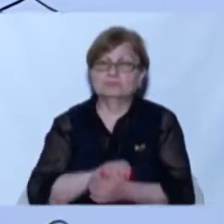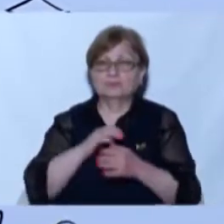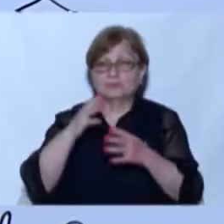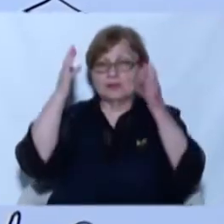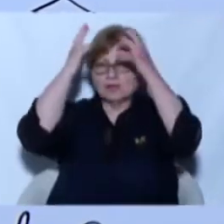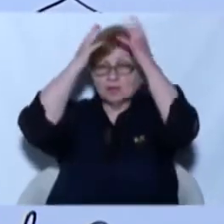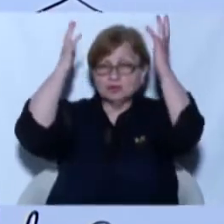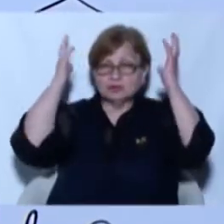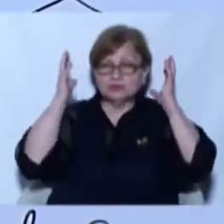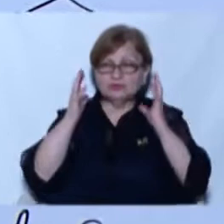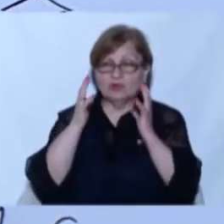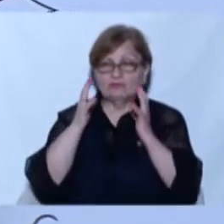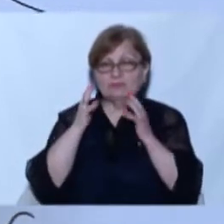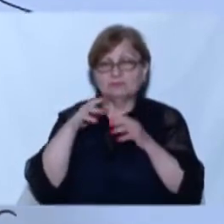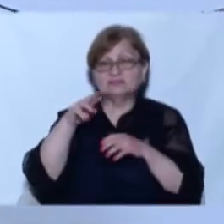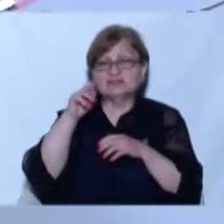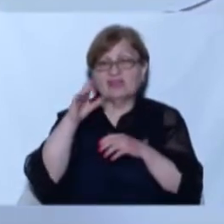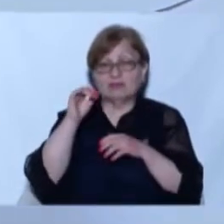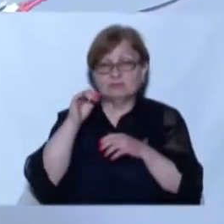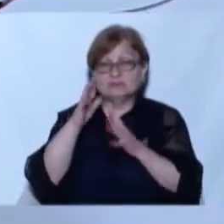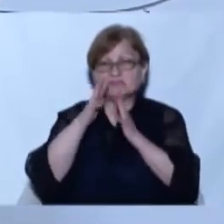დევების ნასოფლარი ასე იწყება.